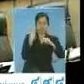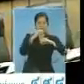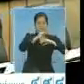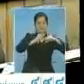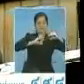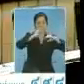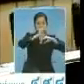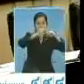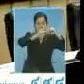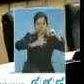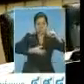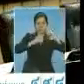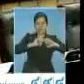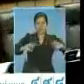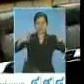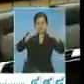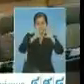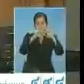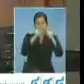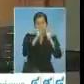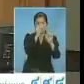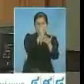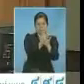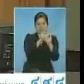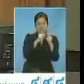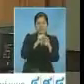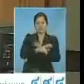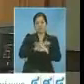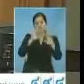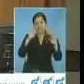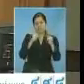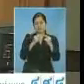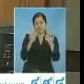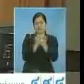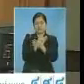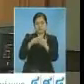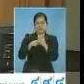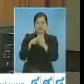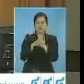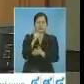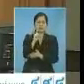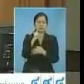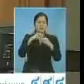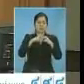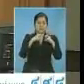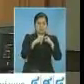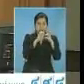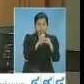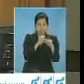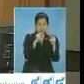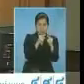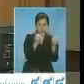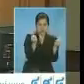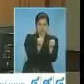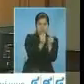ญ่ๆหลายๆโครงการที่ถูกระงับหรือถูกยกเลิกเปลี่ยนแปลงไปเนื่องจากปัญหาการผันผวนทางการเมื